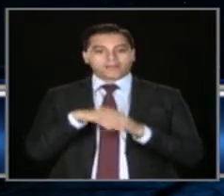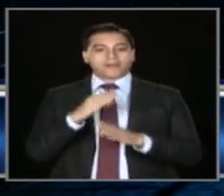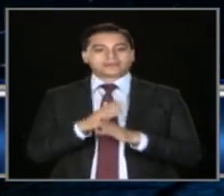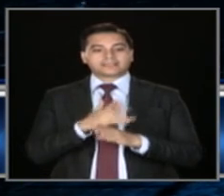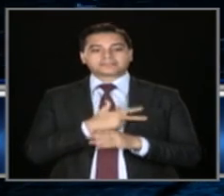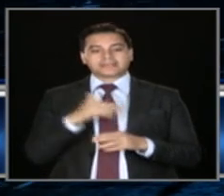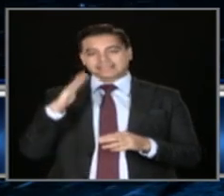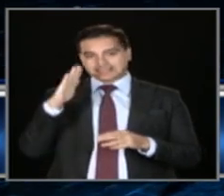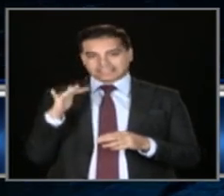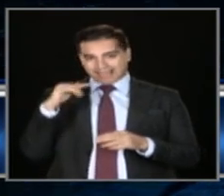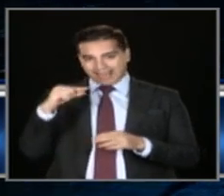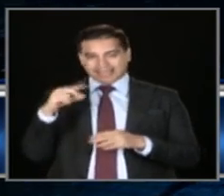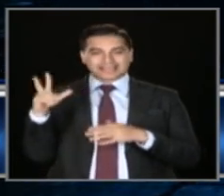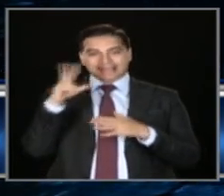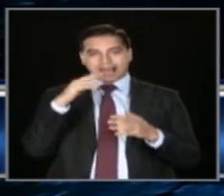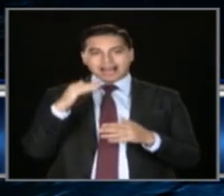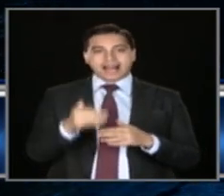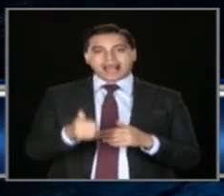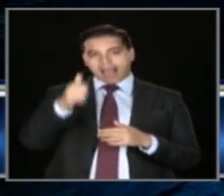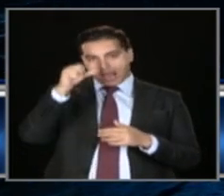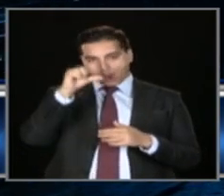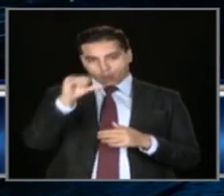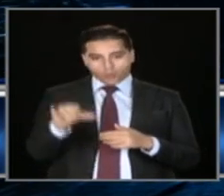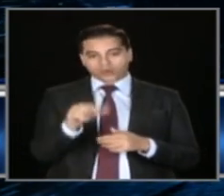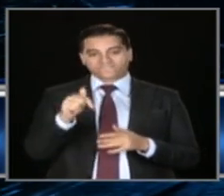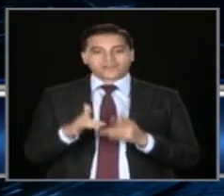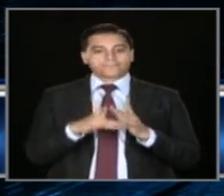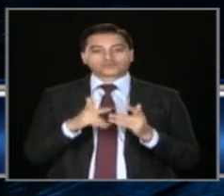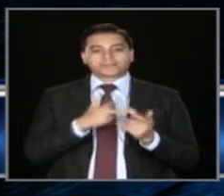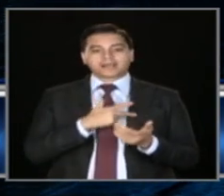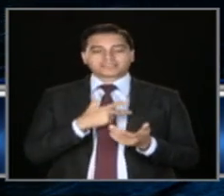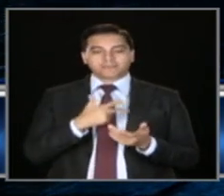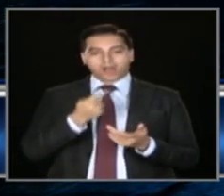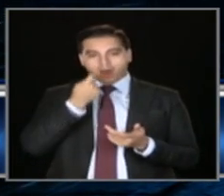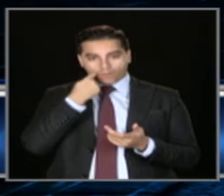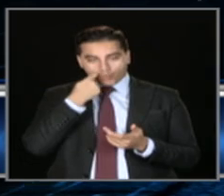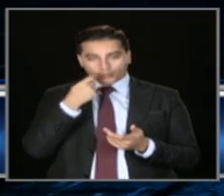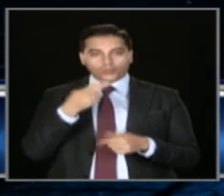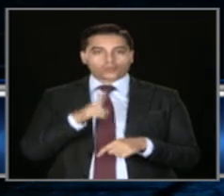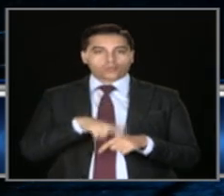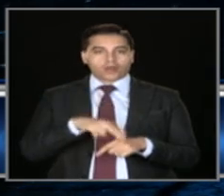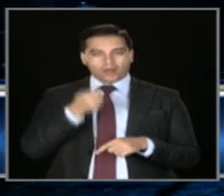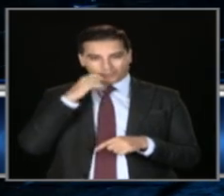فنان راحل قام بدور سيد الحاوي في مسلسل اللص والكتاب، فمن هو؟